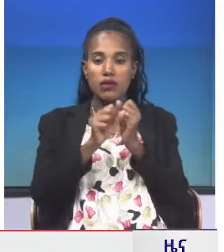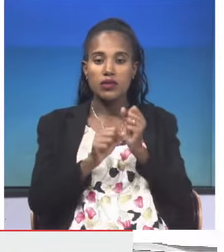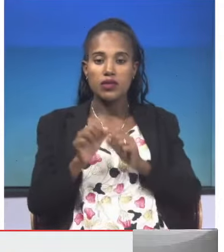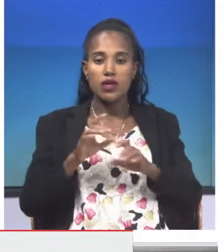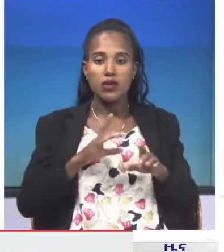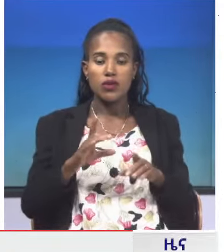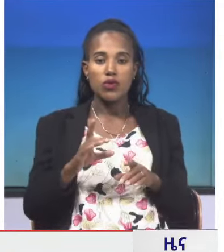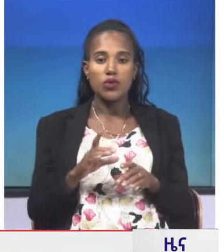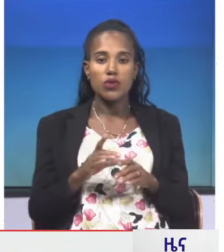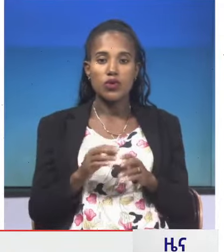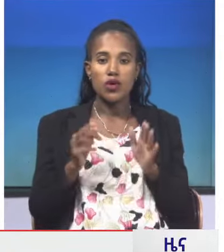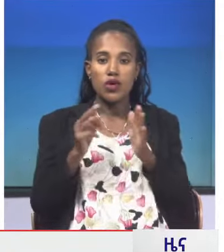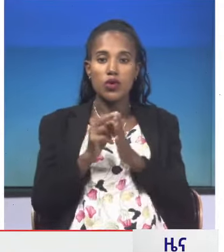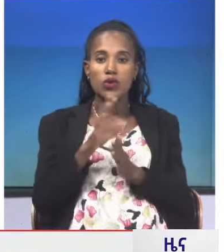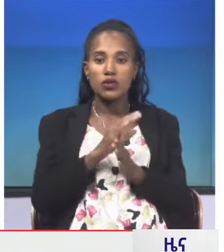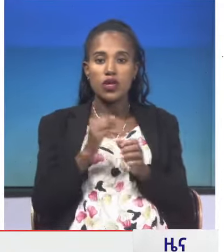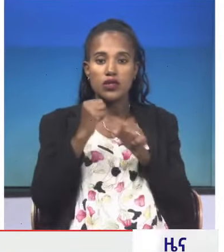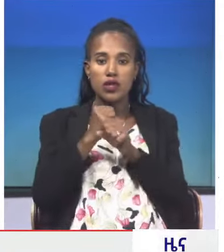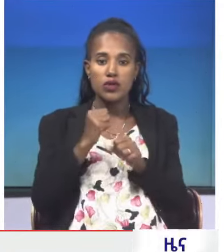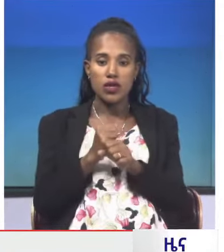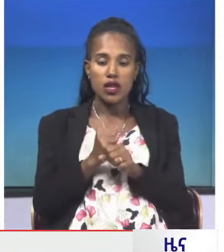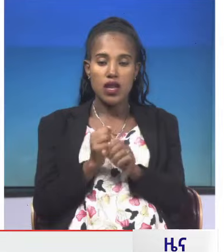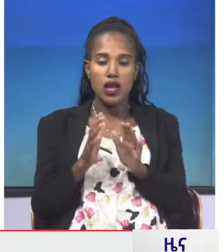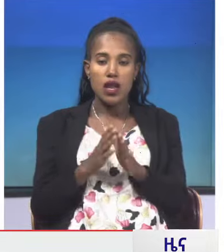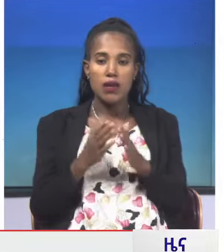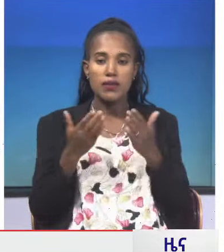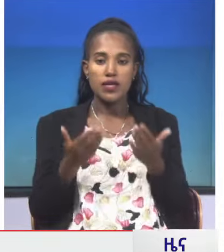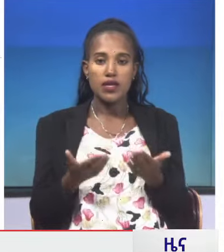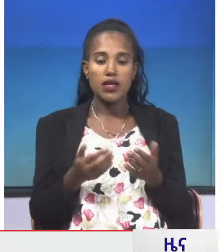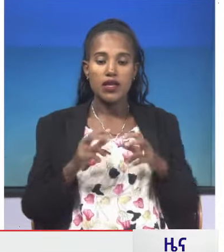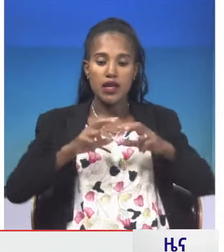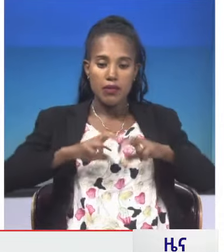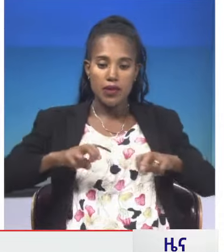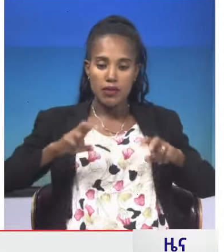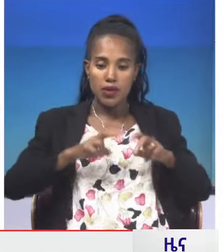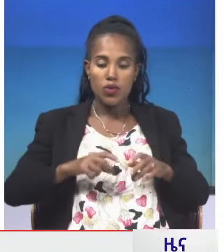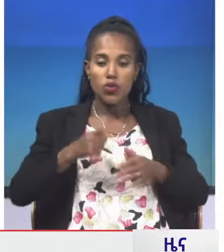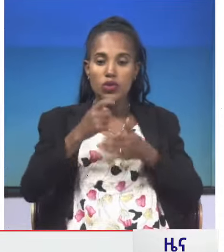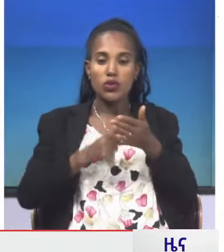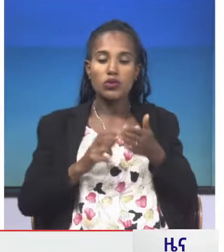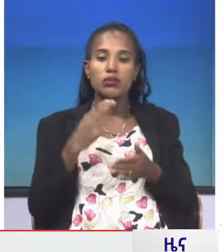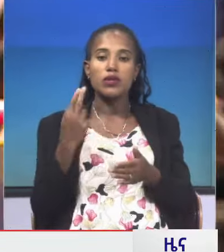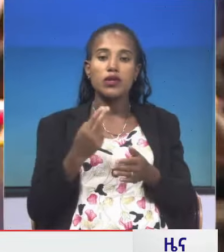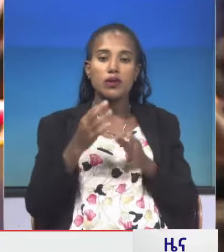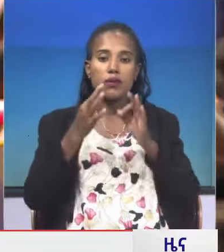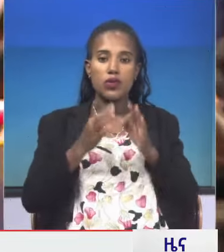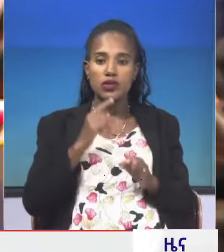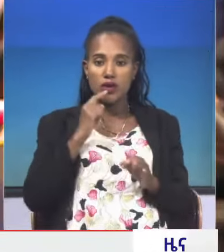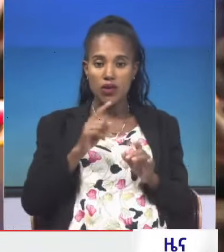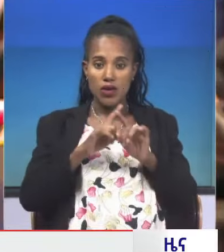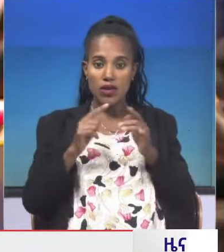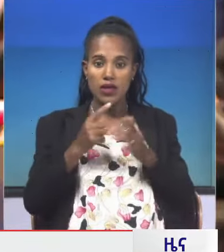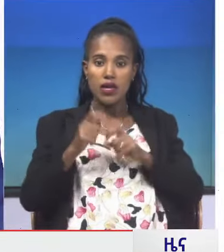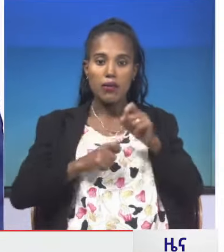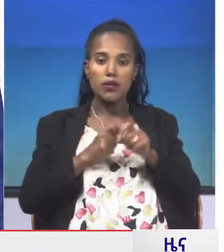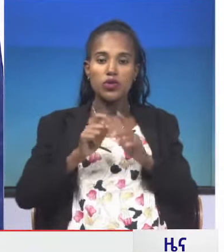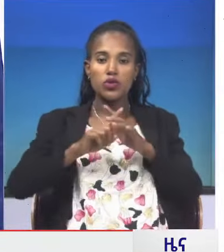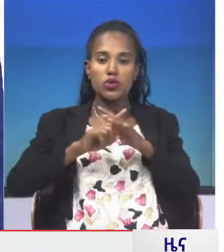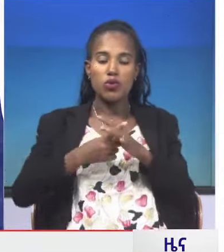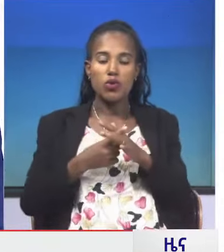ያደረጉ ህጎችና አሰራሮችን ለመዘርጋት የምርምር ውጤቶች መጠቀም ወሳኝ ነው። በተለይ ከዚህ ዓመት